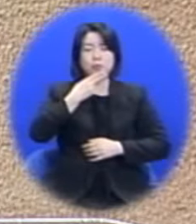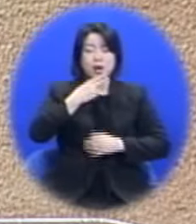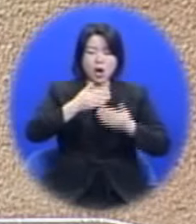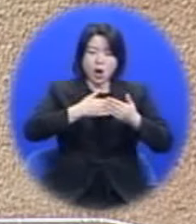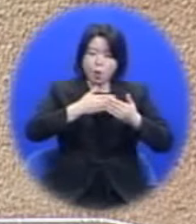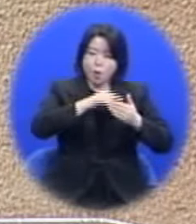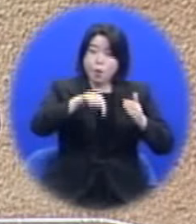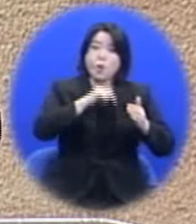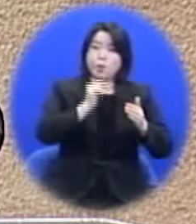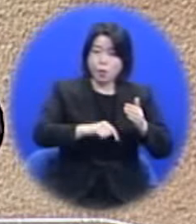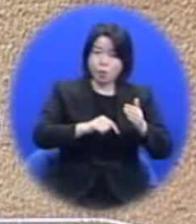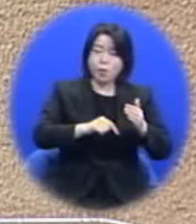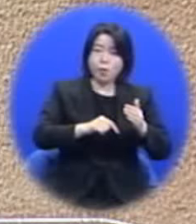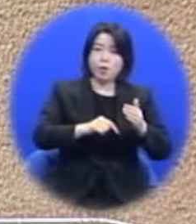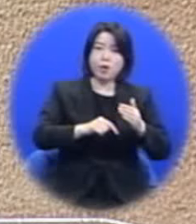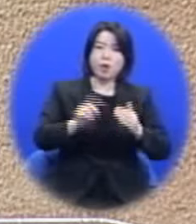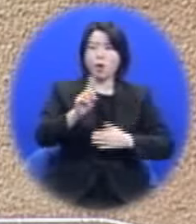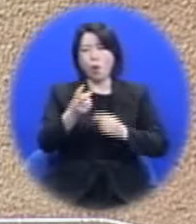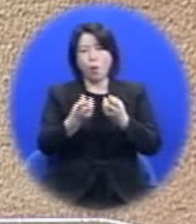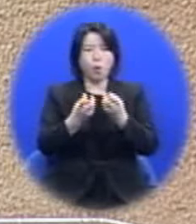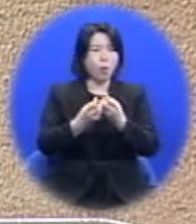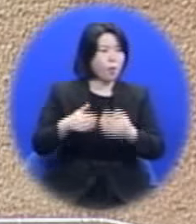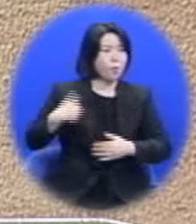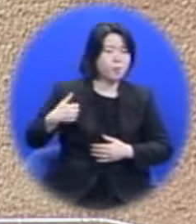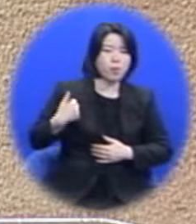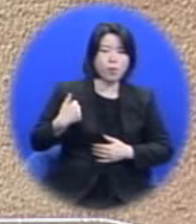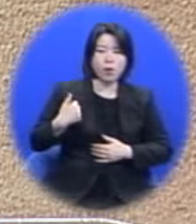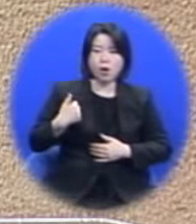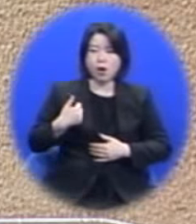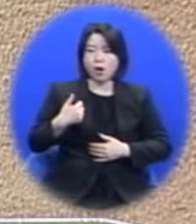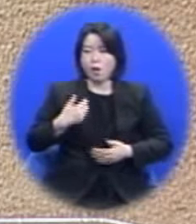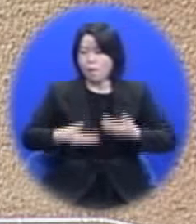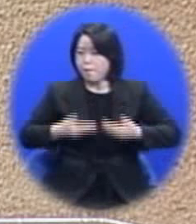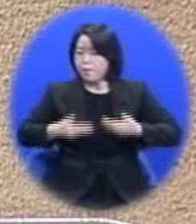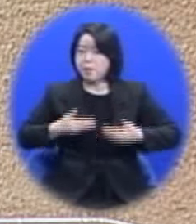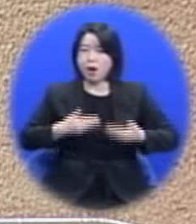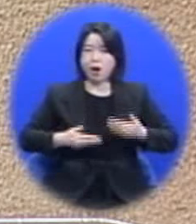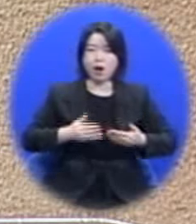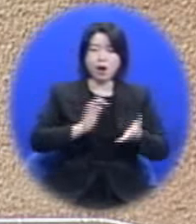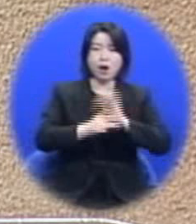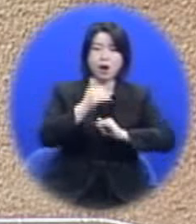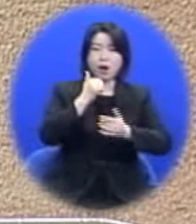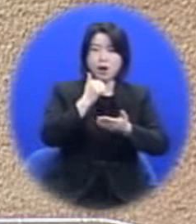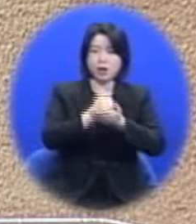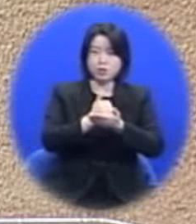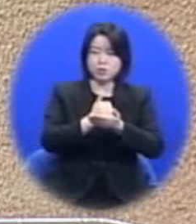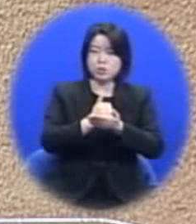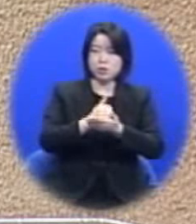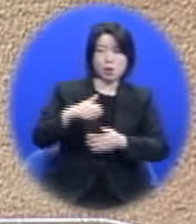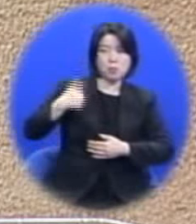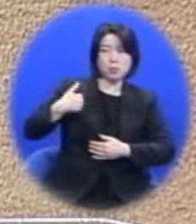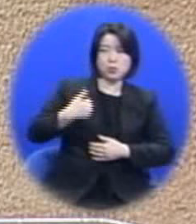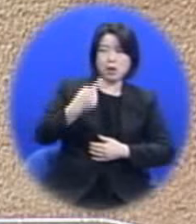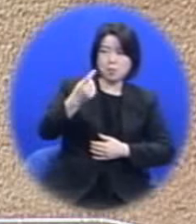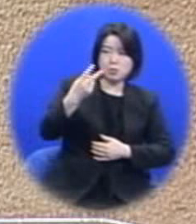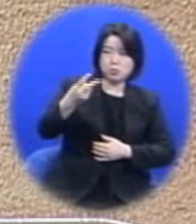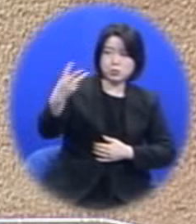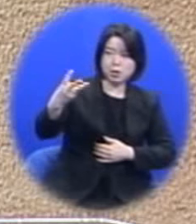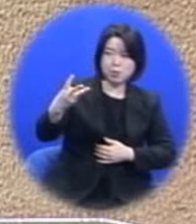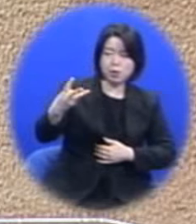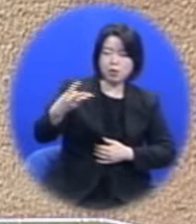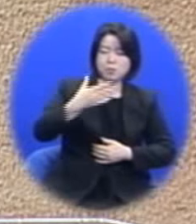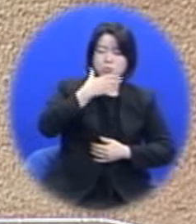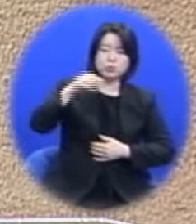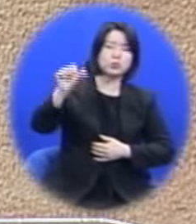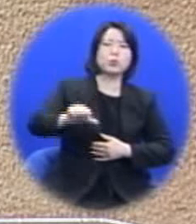속에서 그냥 어떻게 해야 될지 몰라. 우왕자왕하다가 예수님을 한 번 부인하고 두 번 부인하고 세 번 부인하고 저주까지